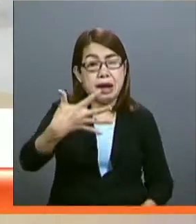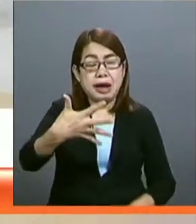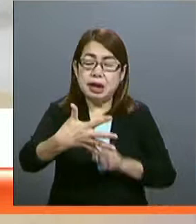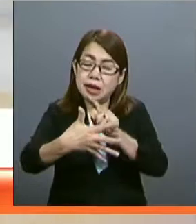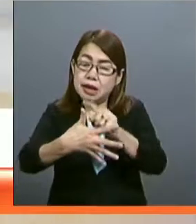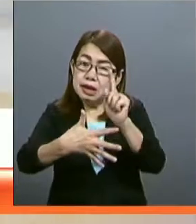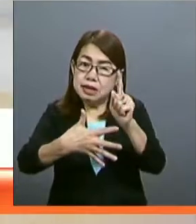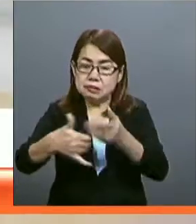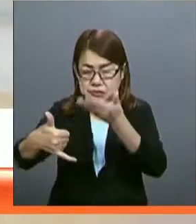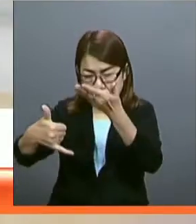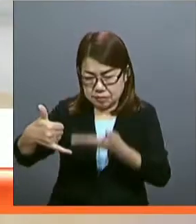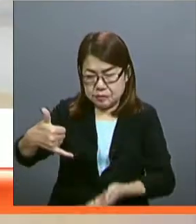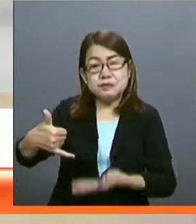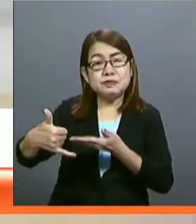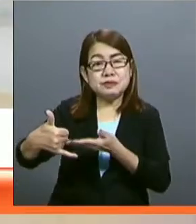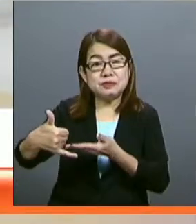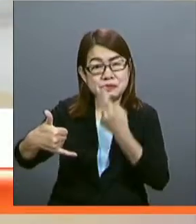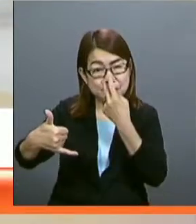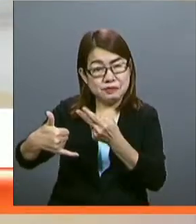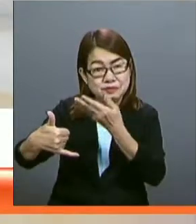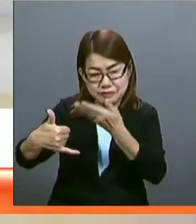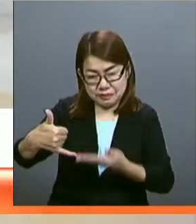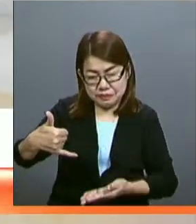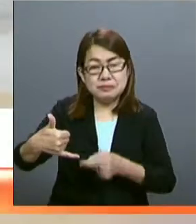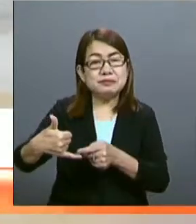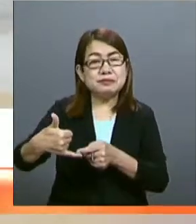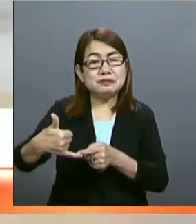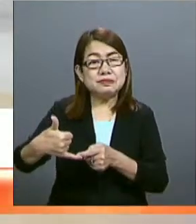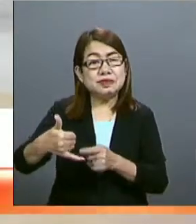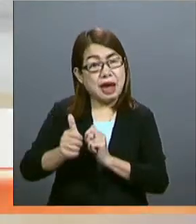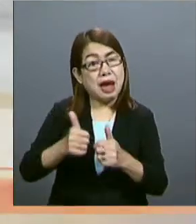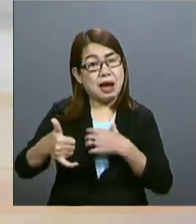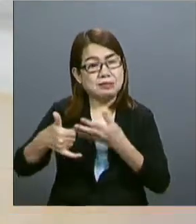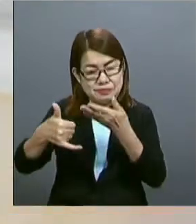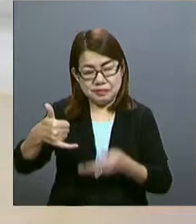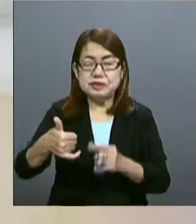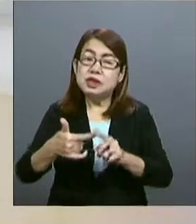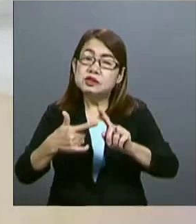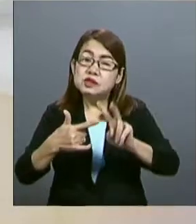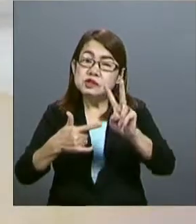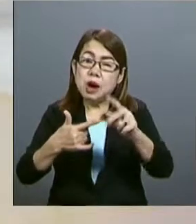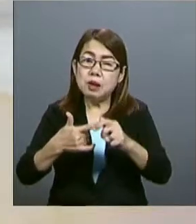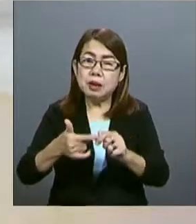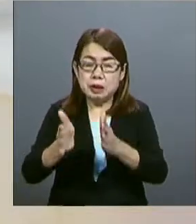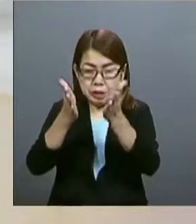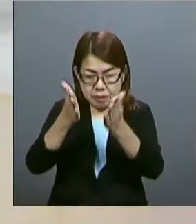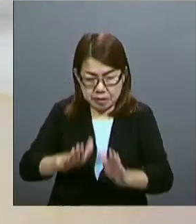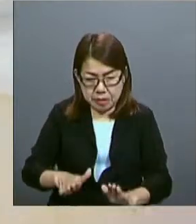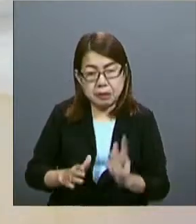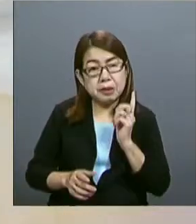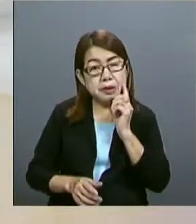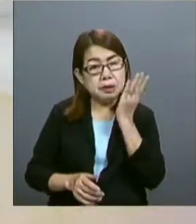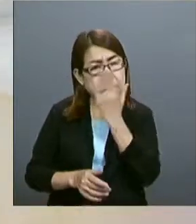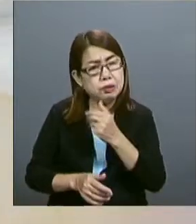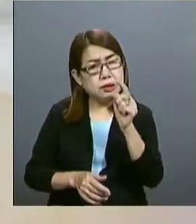บุคลิกภาพนะคะของผู้เข้าประกวดและก็มีเรื่องของรูปร่างหน้าตานะคะ